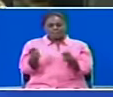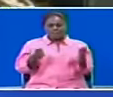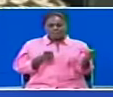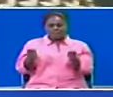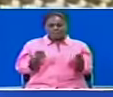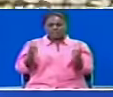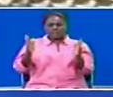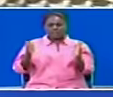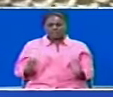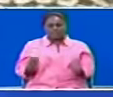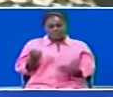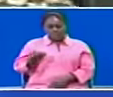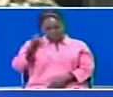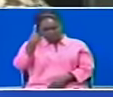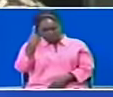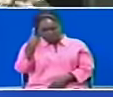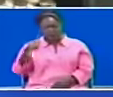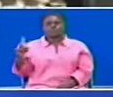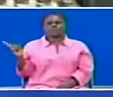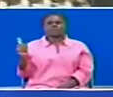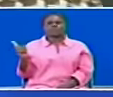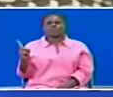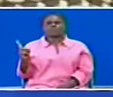Manager ambaye anaelewa Nairobi.